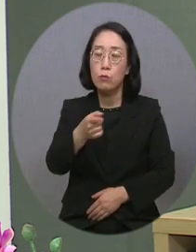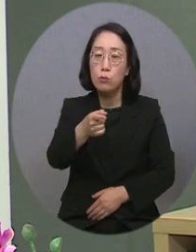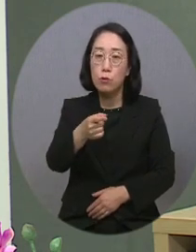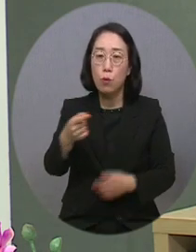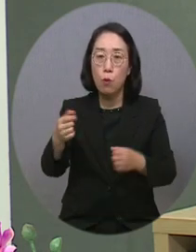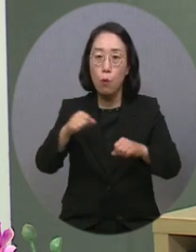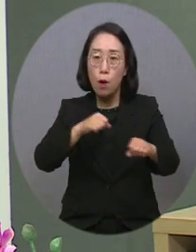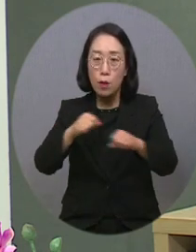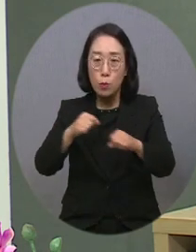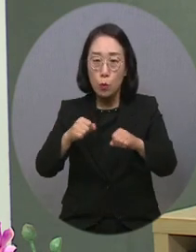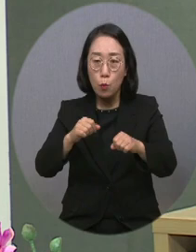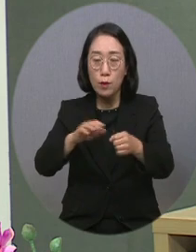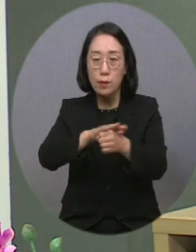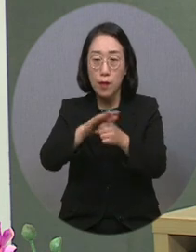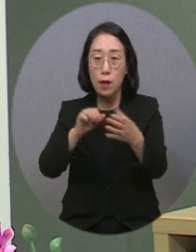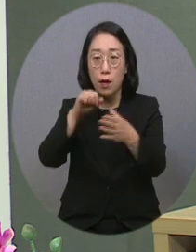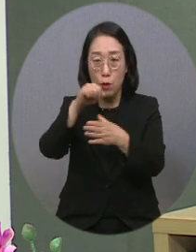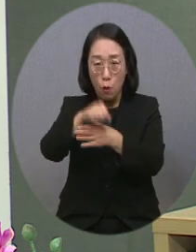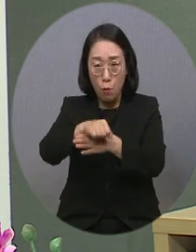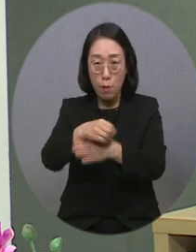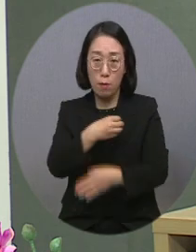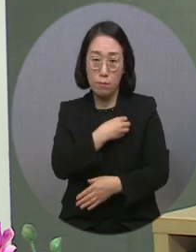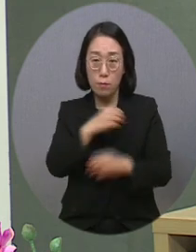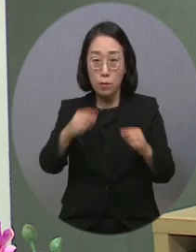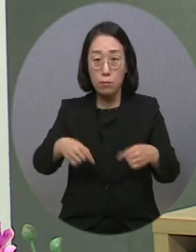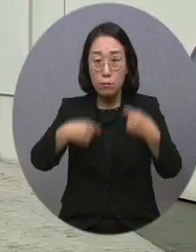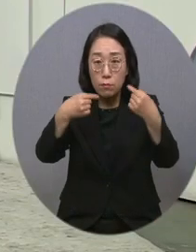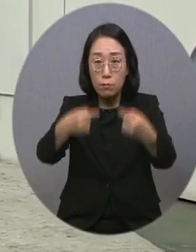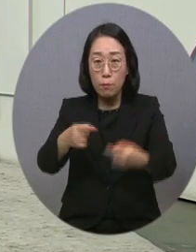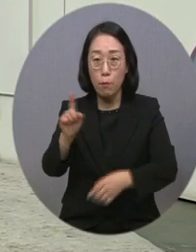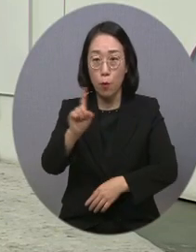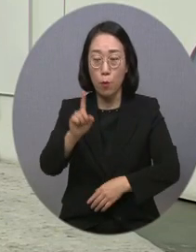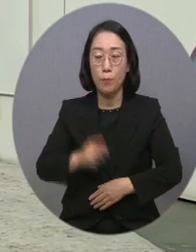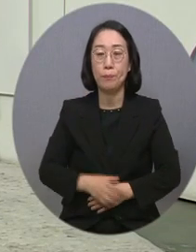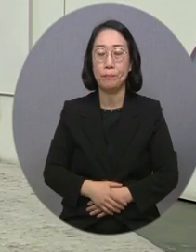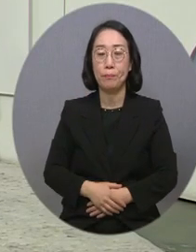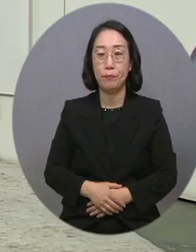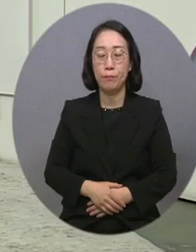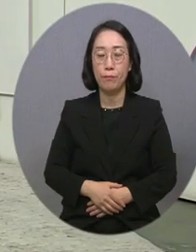인연으로 관여하게 되셨나요? 이제 저는